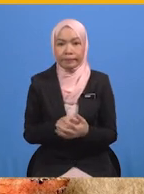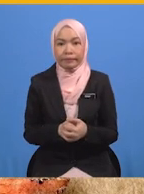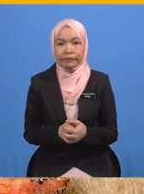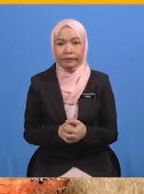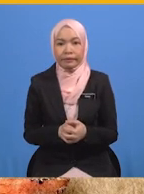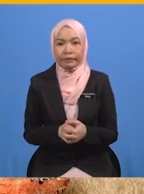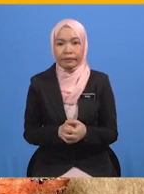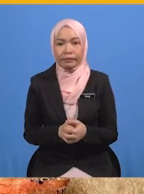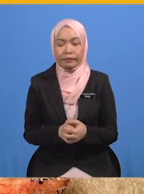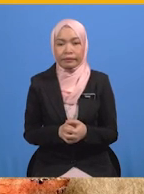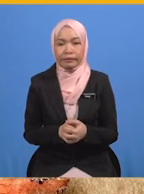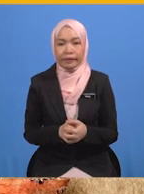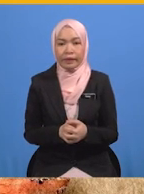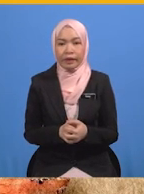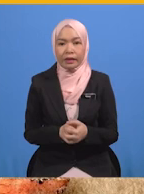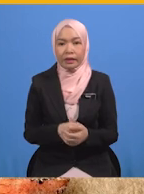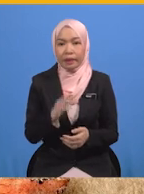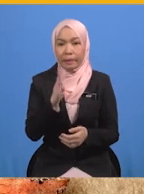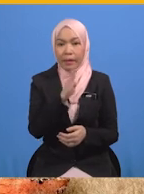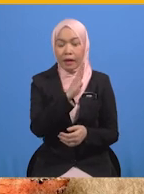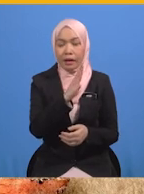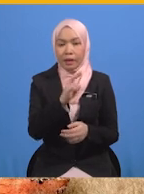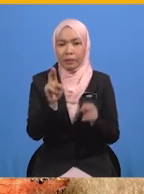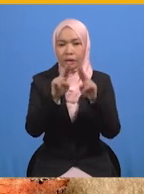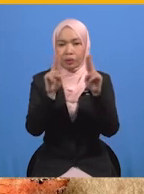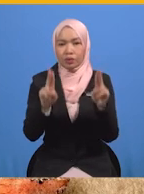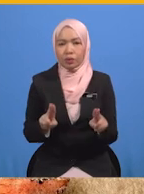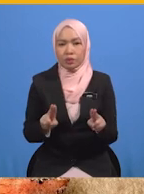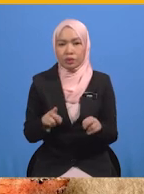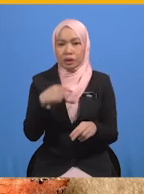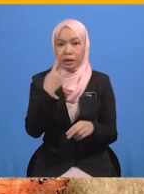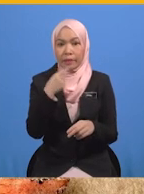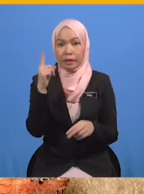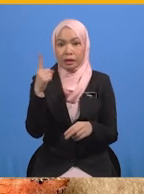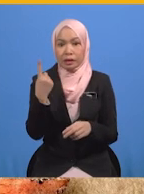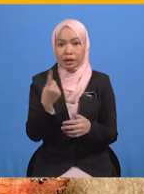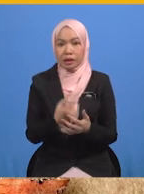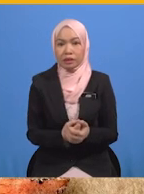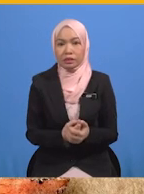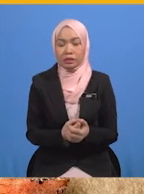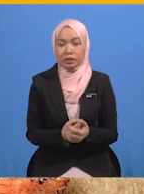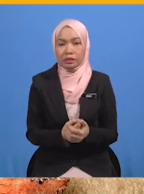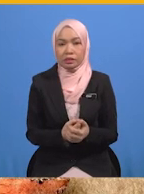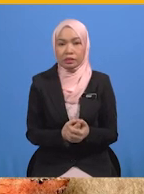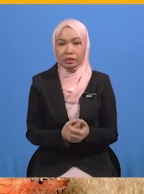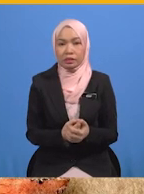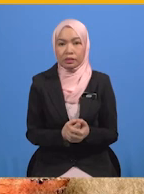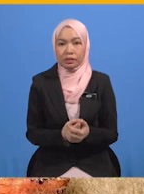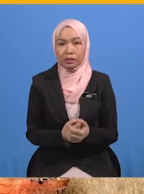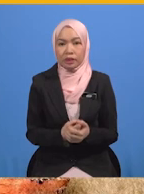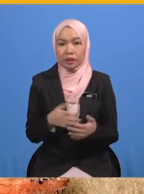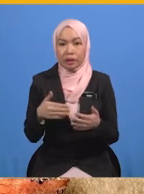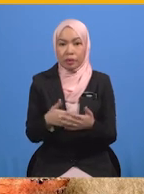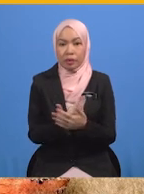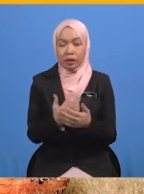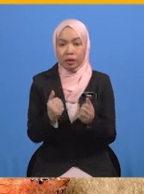agenda tersebut, pihak Barat memuji sesiapa sahaja yang menerima konsep hidup moden